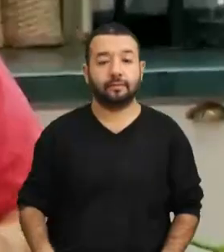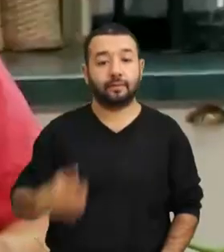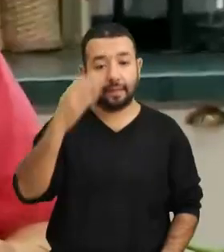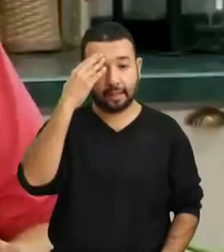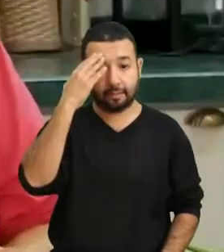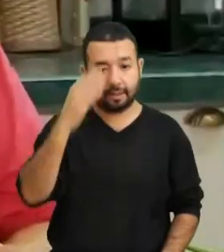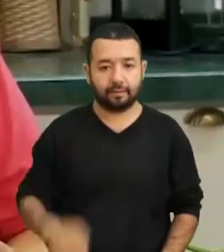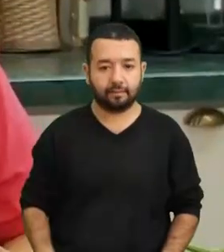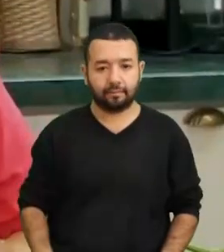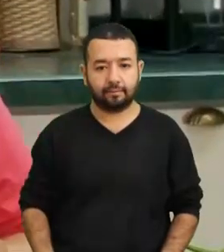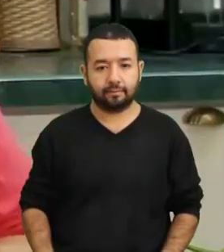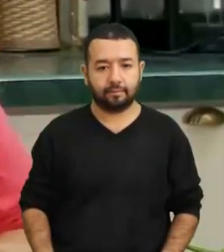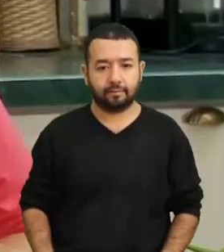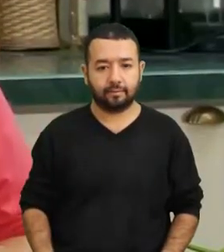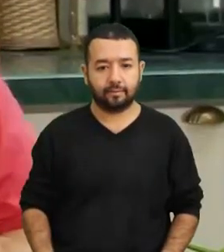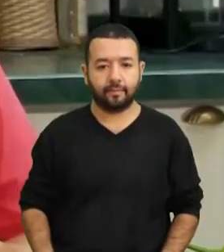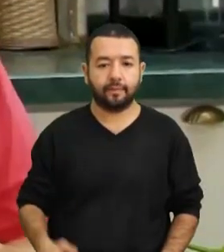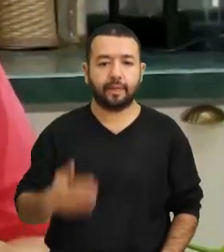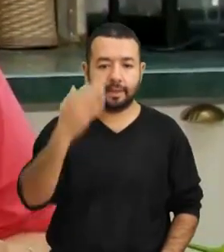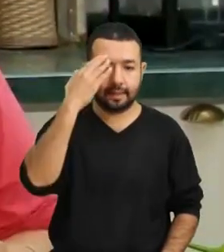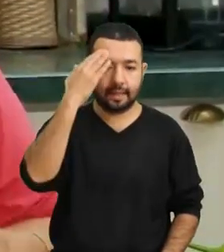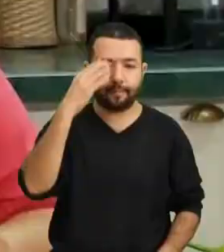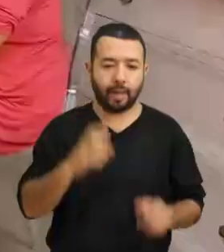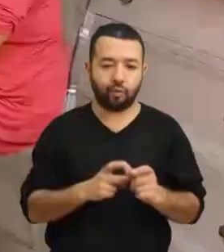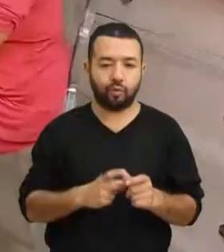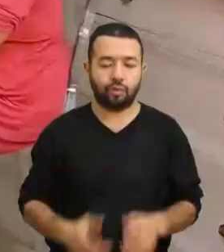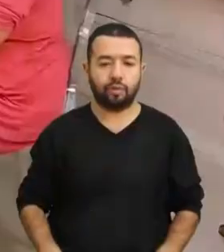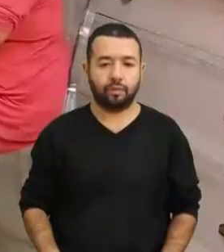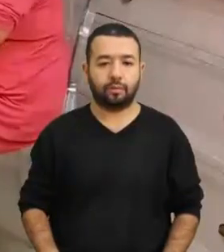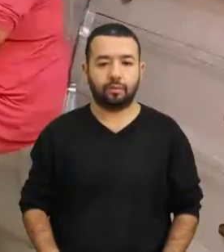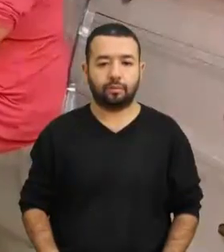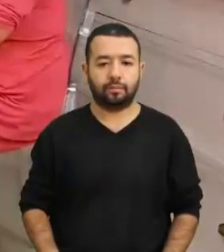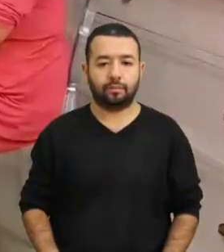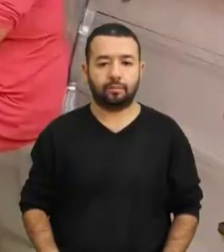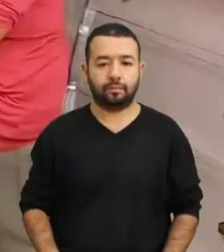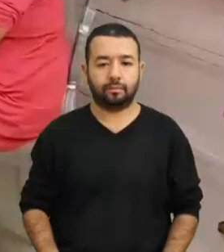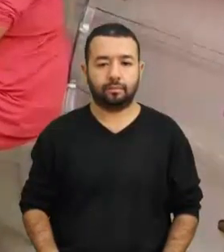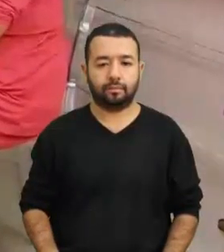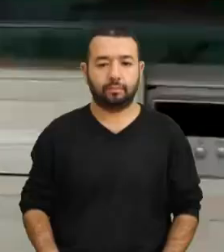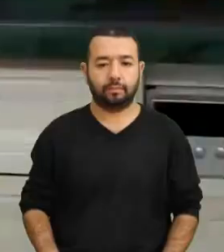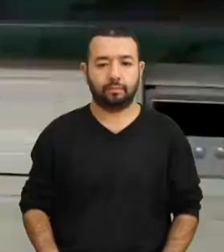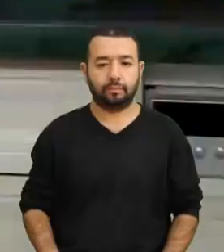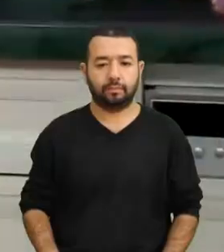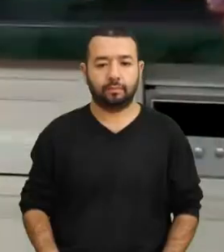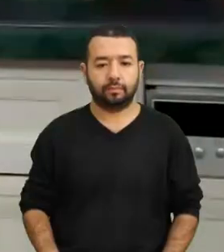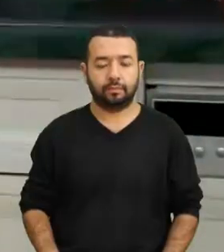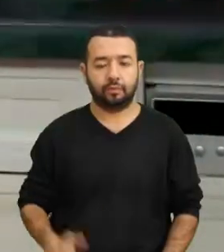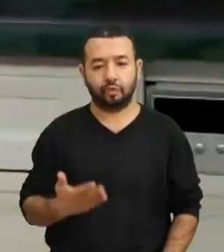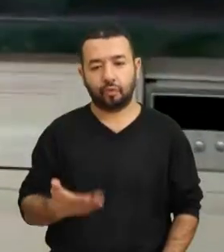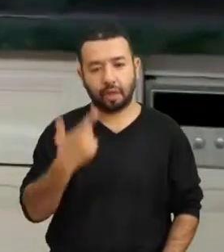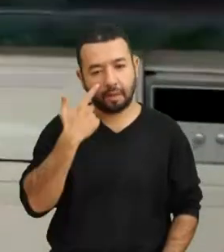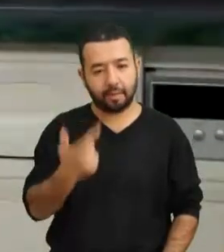Selamlar. Meryem irkildi. Ay, selamlar Şükrü. Meryem'in yanına oturdu. Şuraya bak